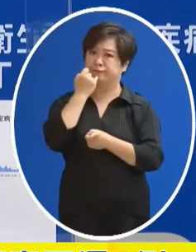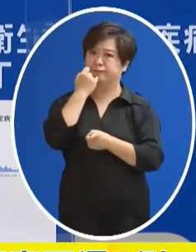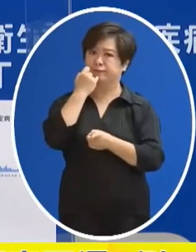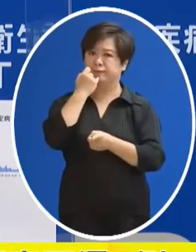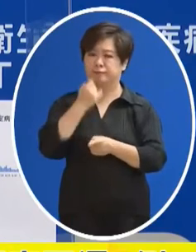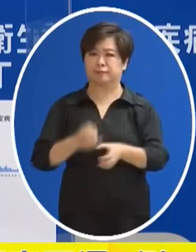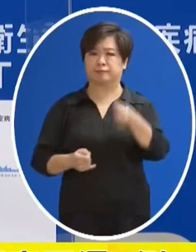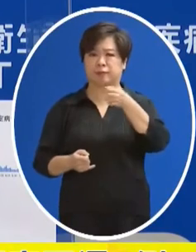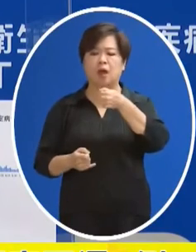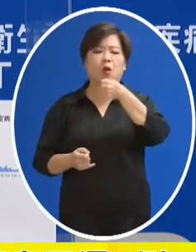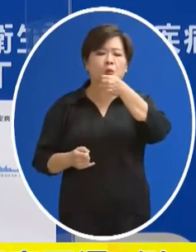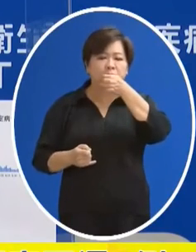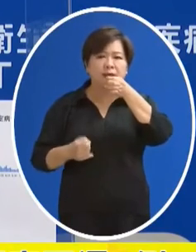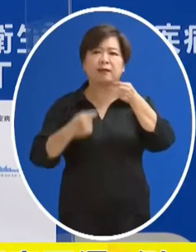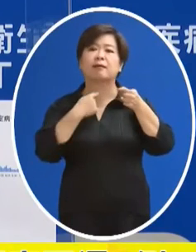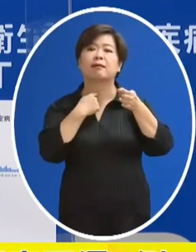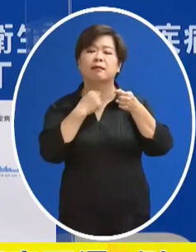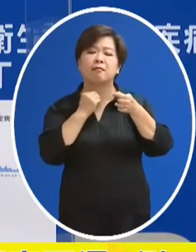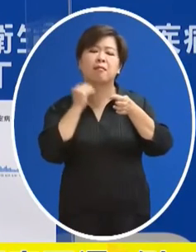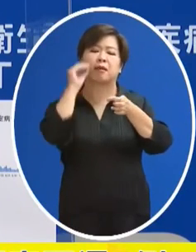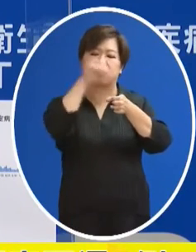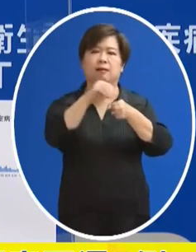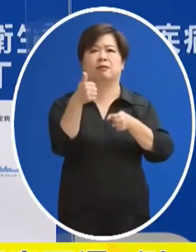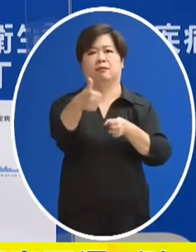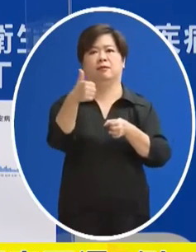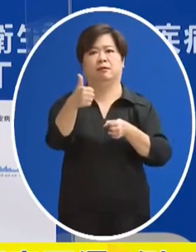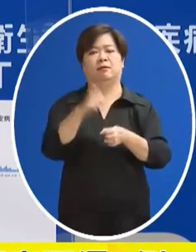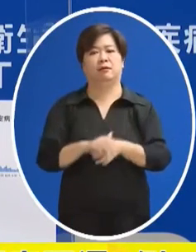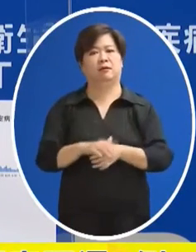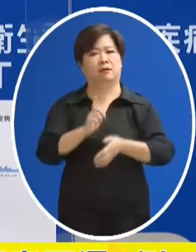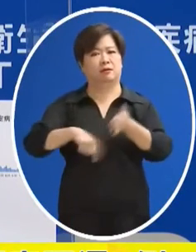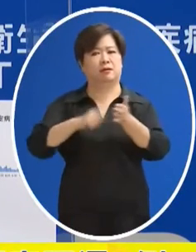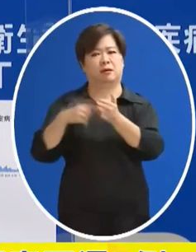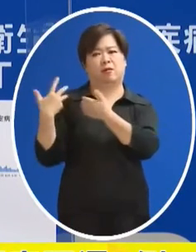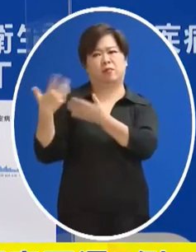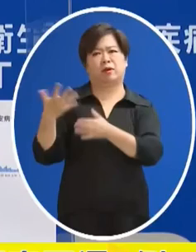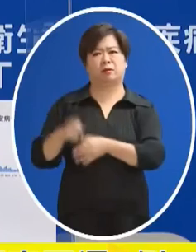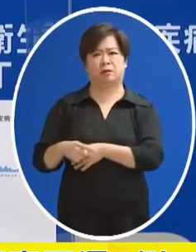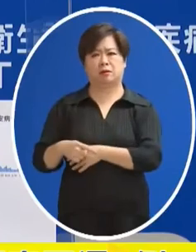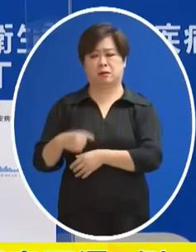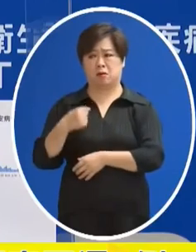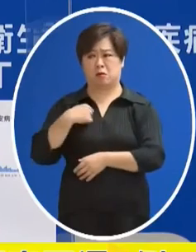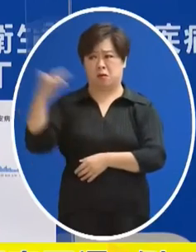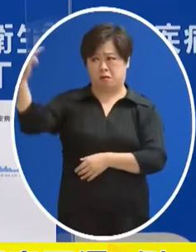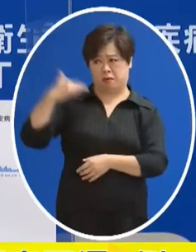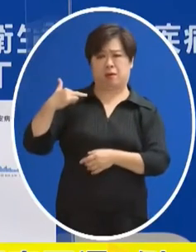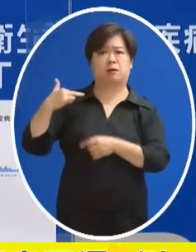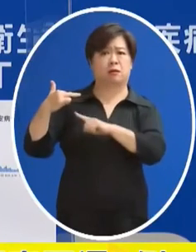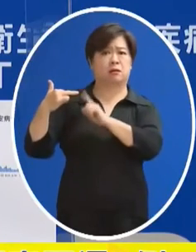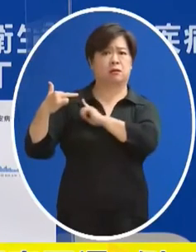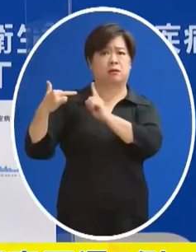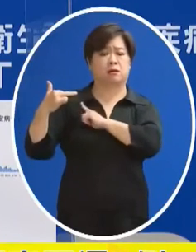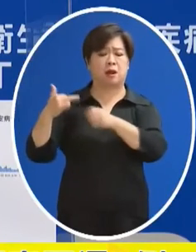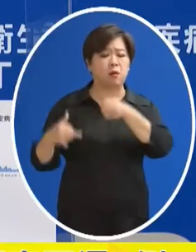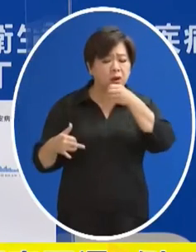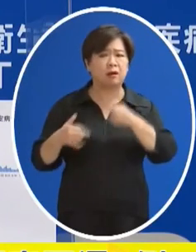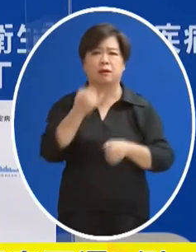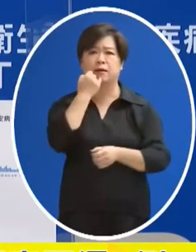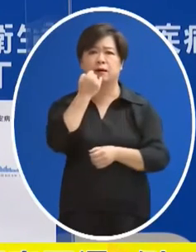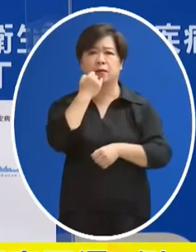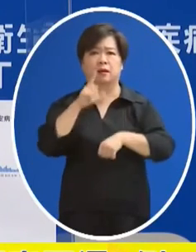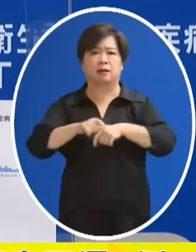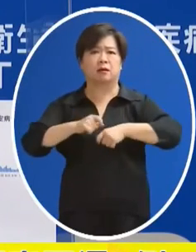性哈，所以采用深喉唾液的方法。好，那一方面可以说在机场里面不会暴露的太多时